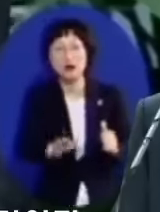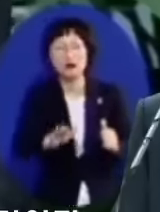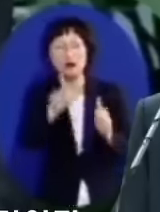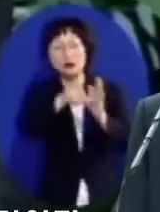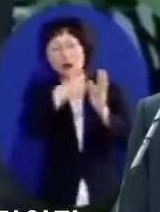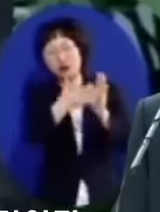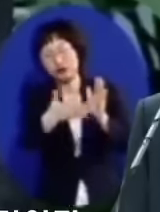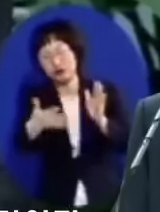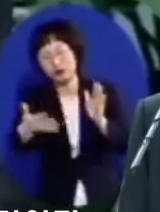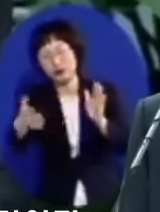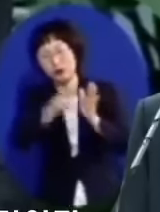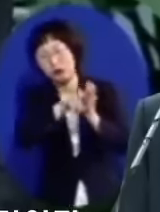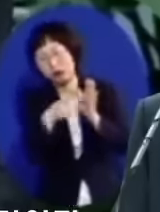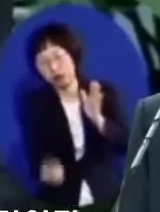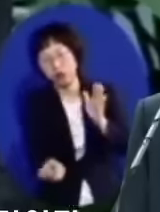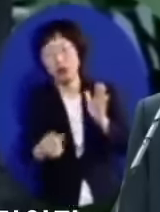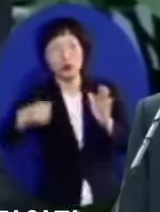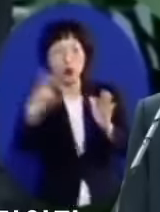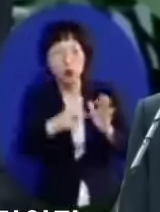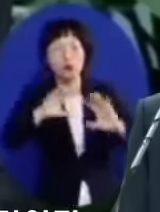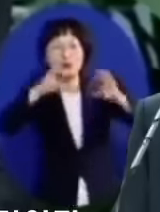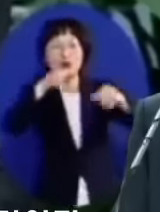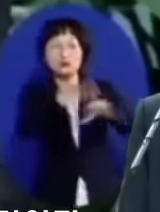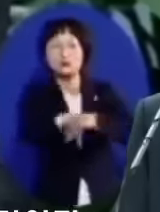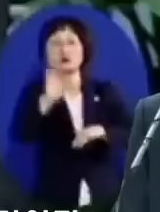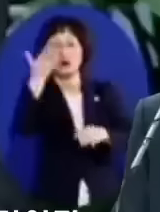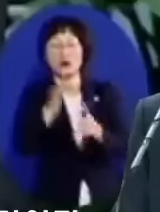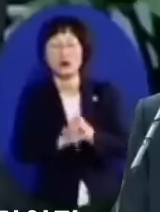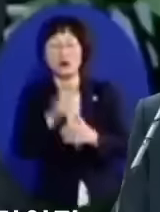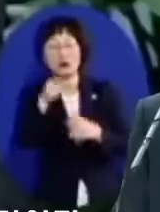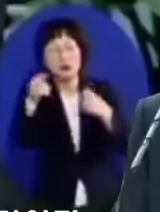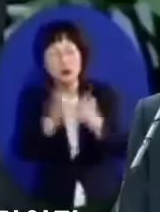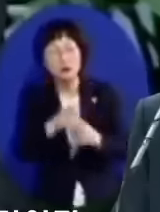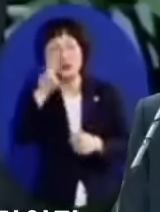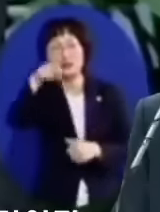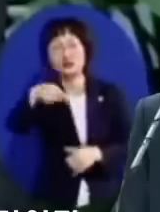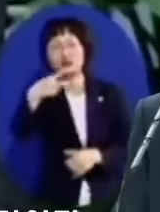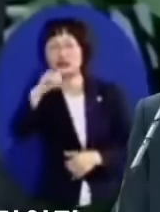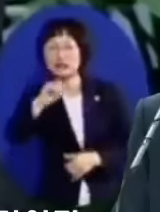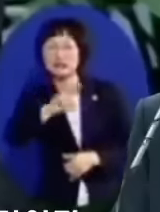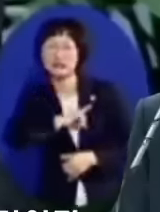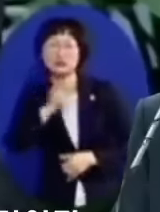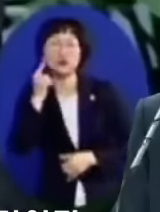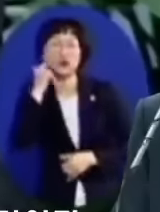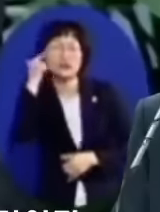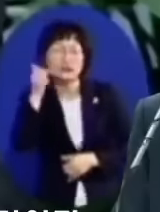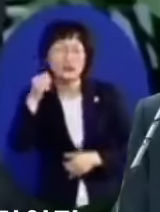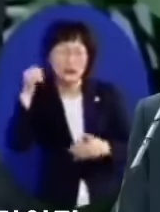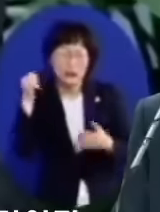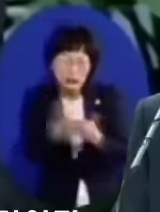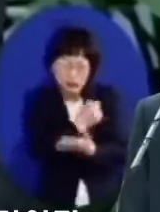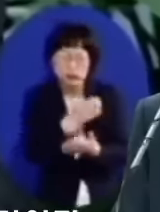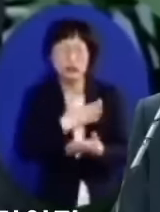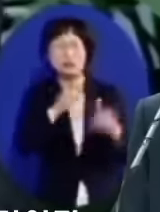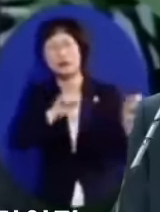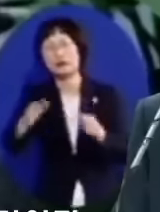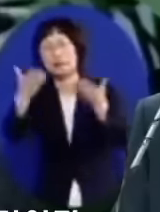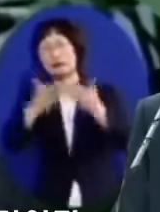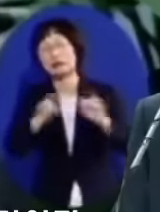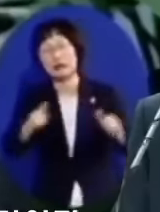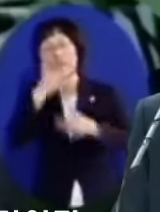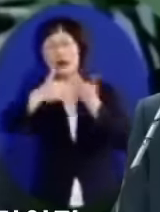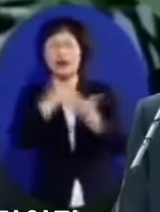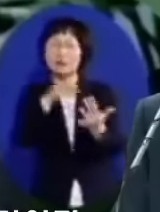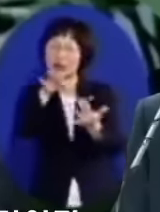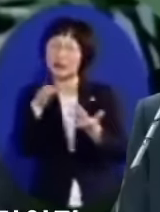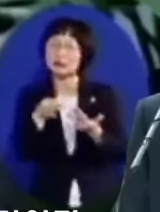지나니까 또 식어버렸었습니다. 또 세상으로 돌아왔습니다. 그래서 디엘 무디 목사는 말하기를 나는 버림받은 사람이다. 하나님이 택하지